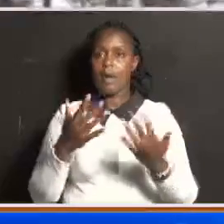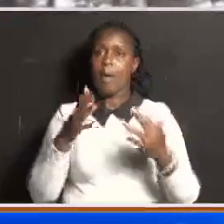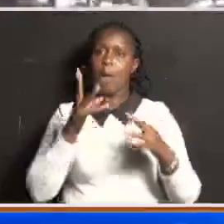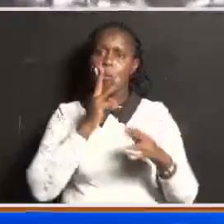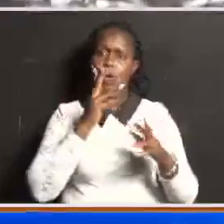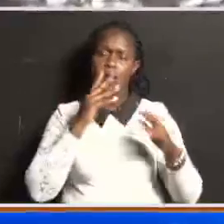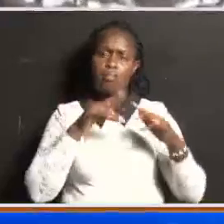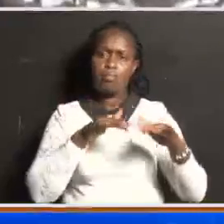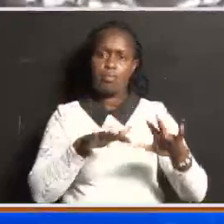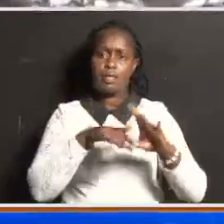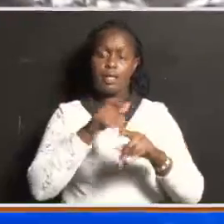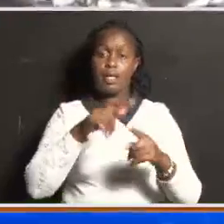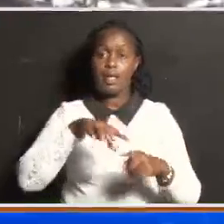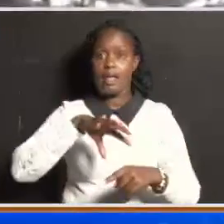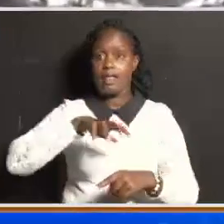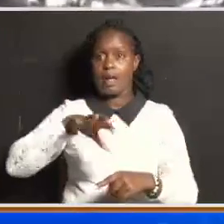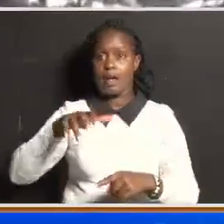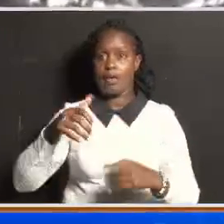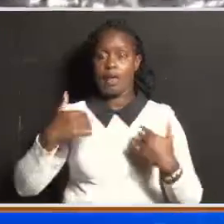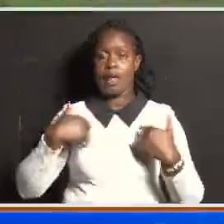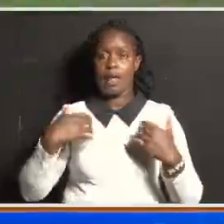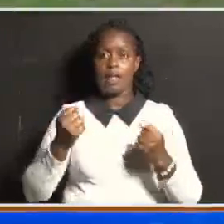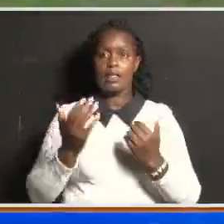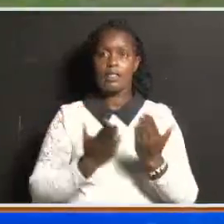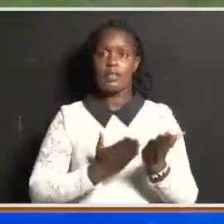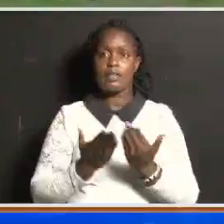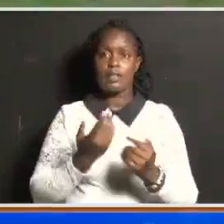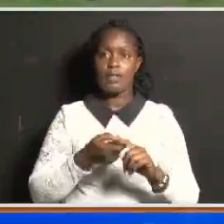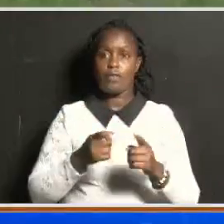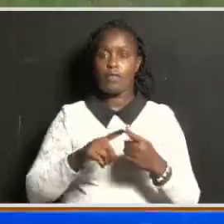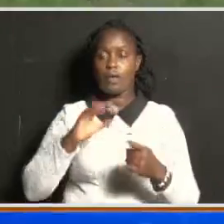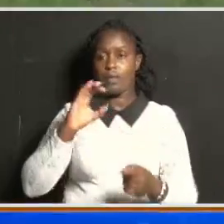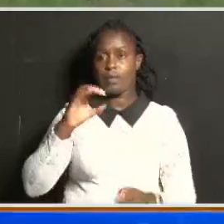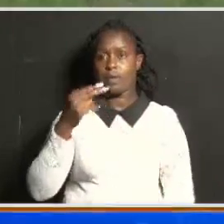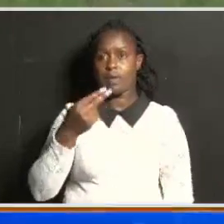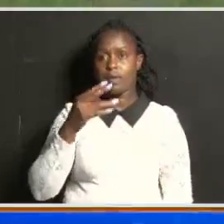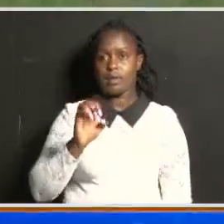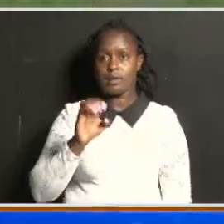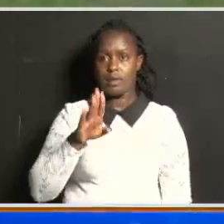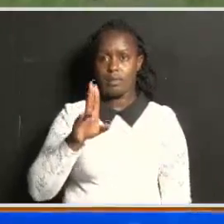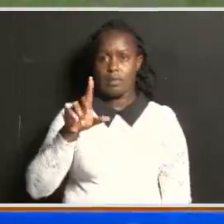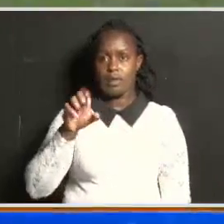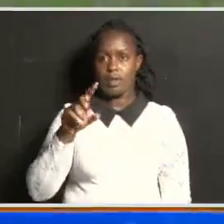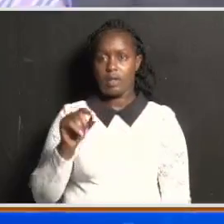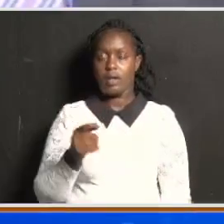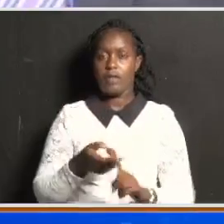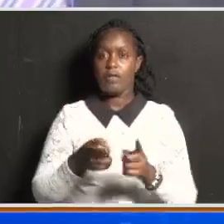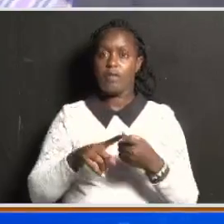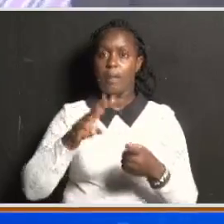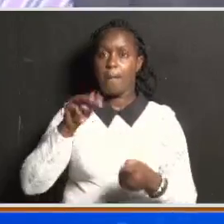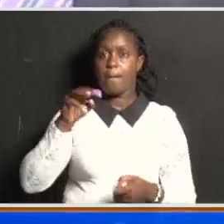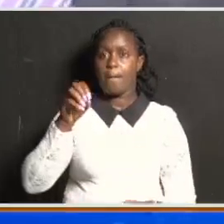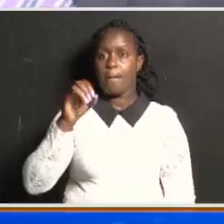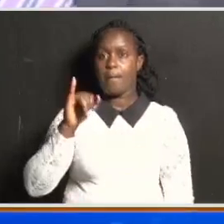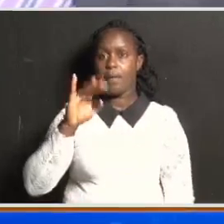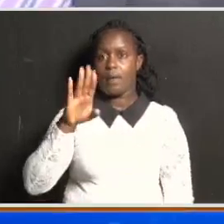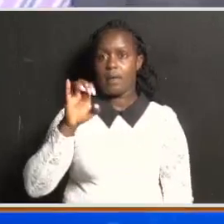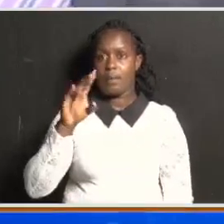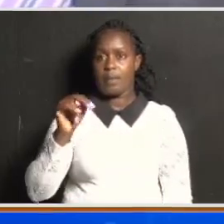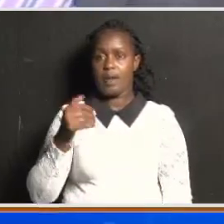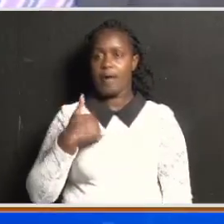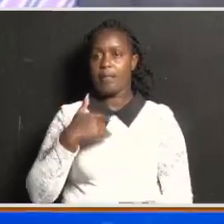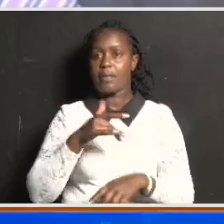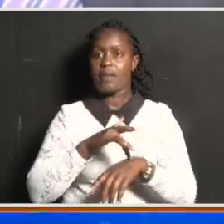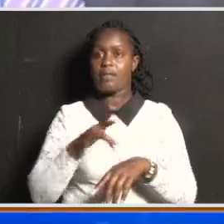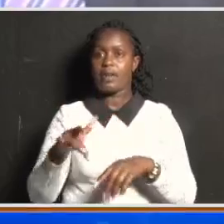katika kaunti hiyo. Huduma za afya katika hospitali za Chembulet eneo la Moiben zimetatizika. What happened is that